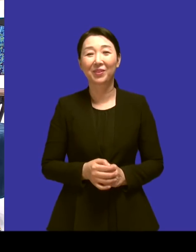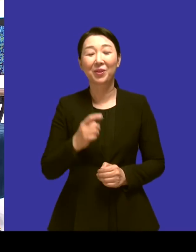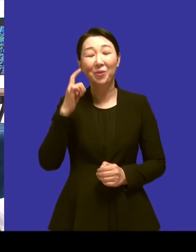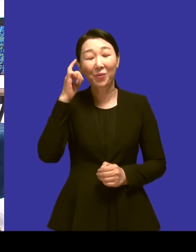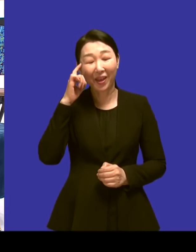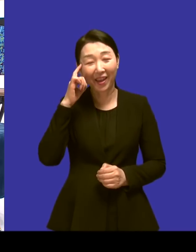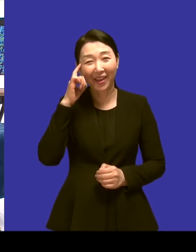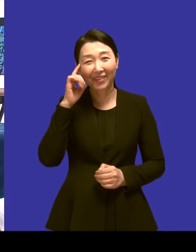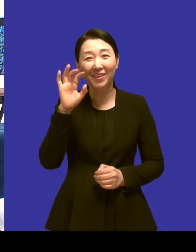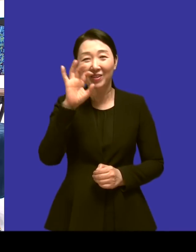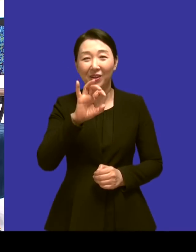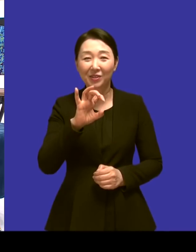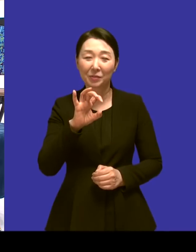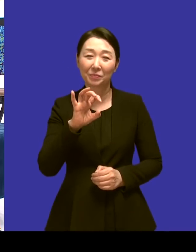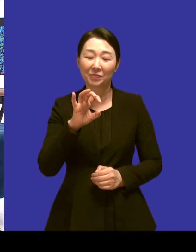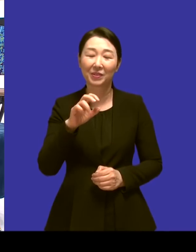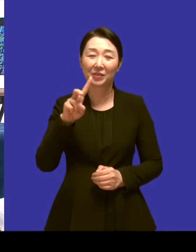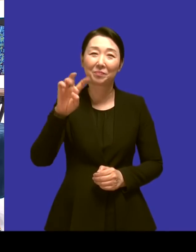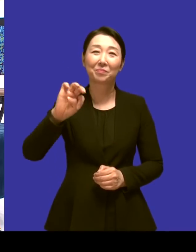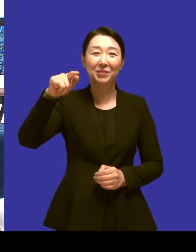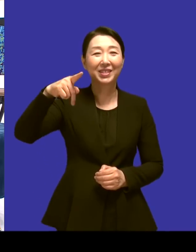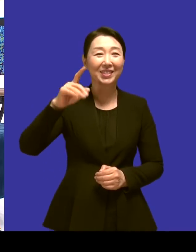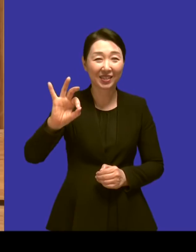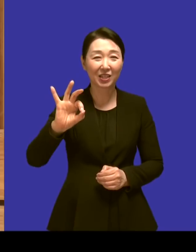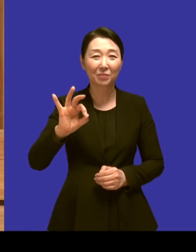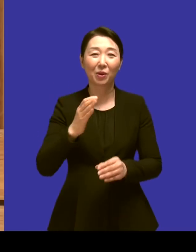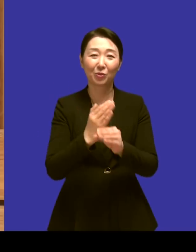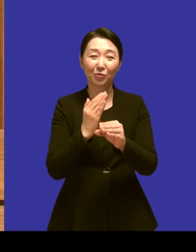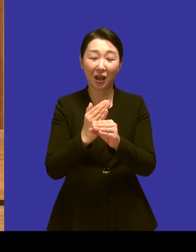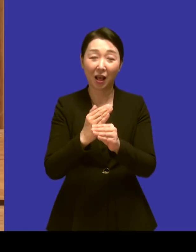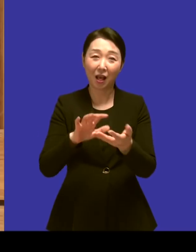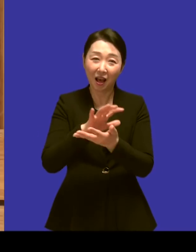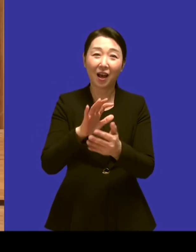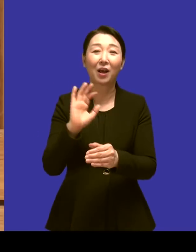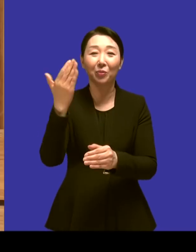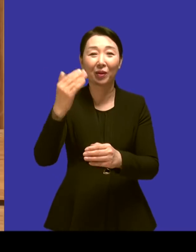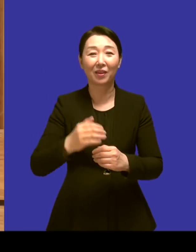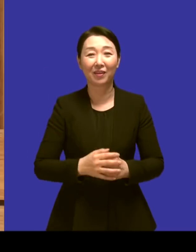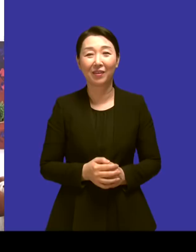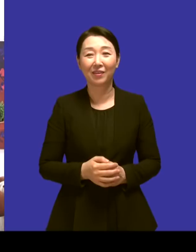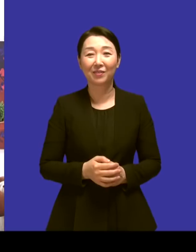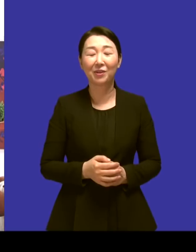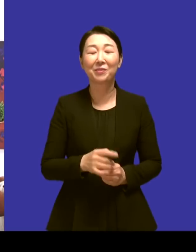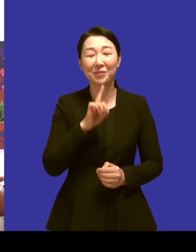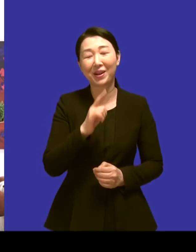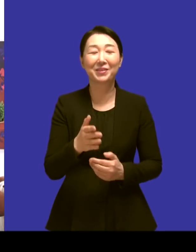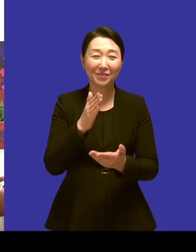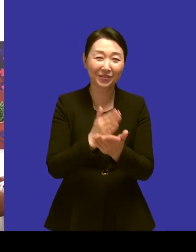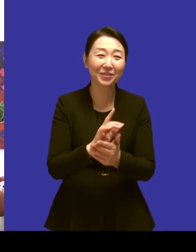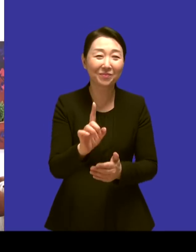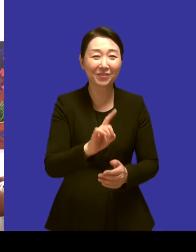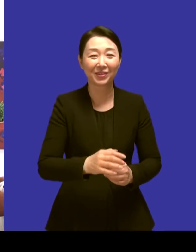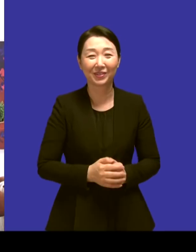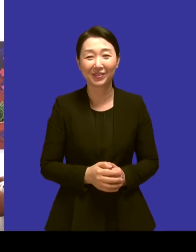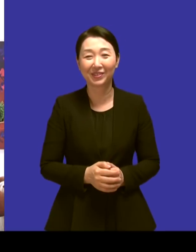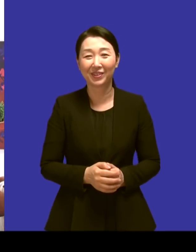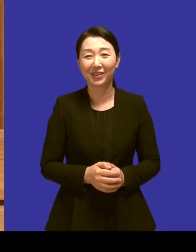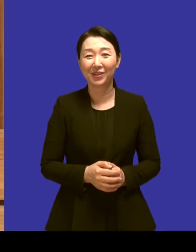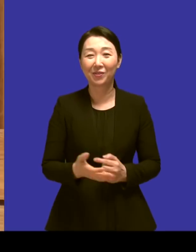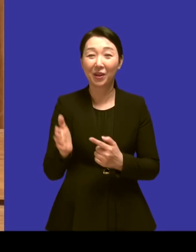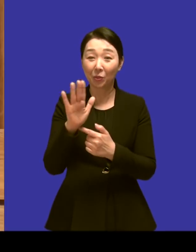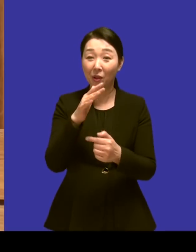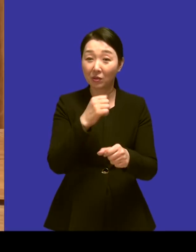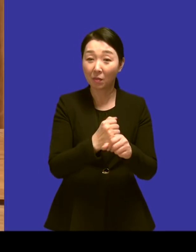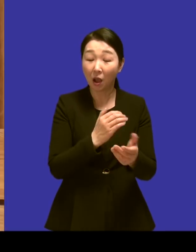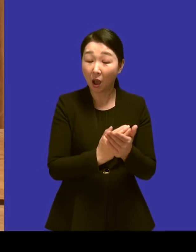그건 어떻게 왜 본인 그게 가장 최근 네, 그죠? 인내 말씀하시는 인내요, 거죠. 인내. 그럼 맞아요. 내지 말든가 그죠? 뭐 그렇게 부끄럽게 원래 안 하는데. 나올 곡이었어요. 원래